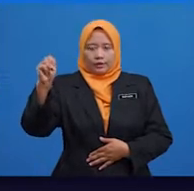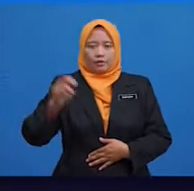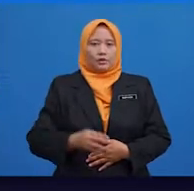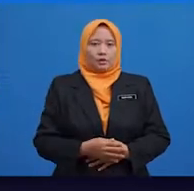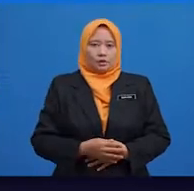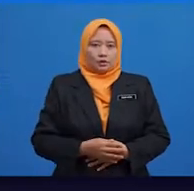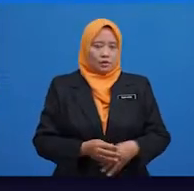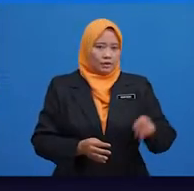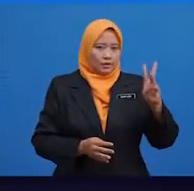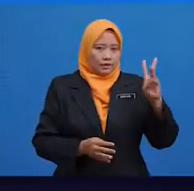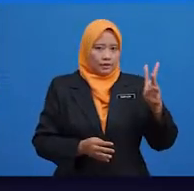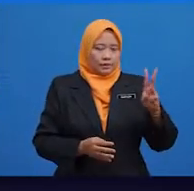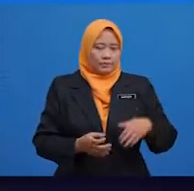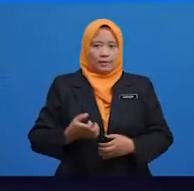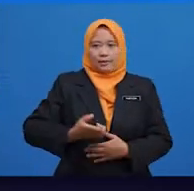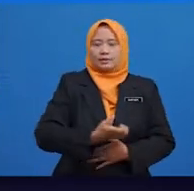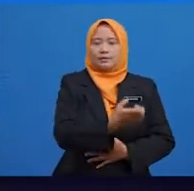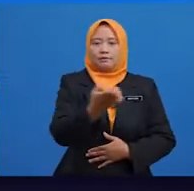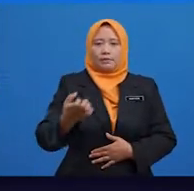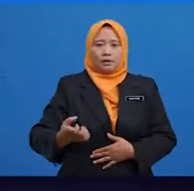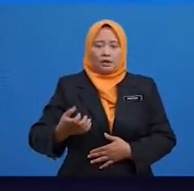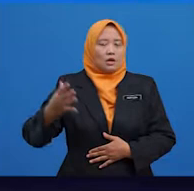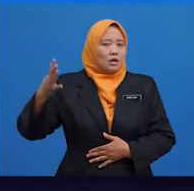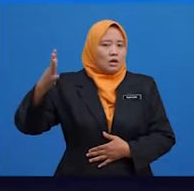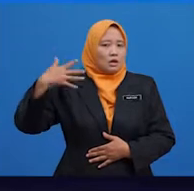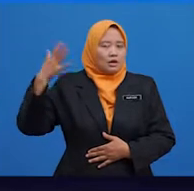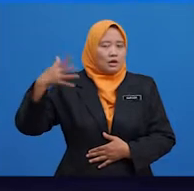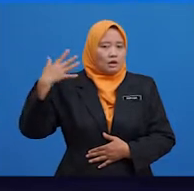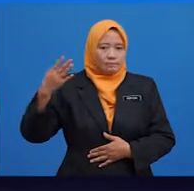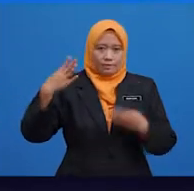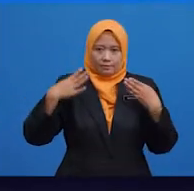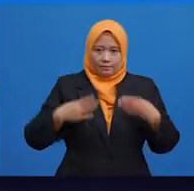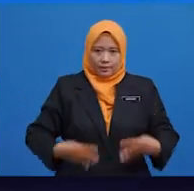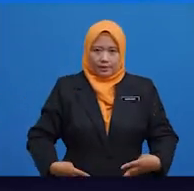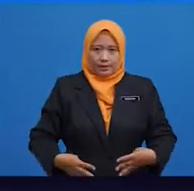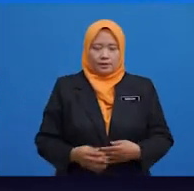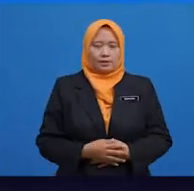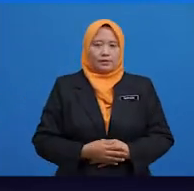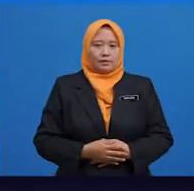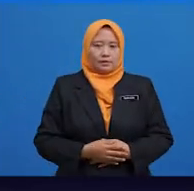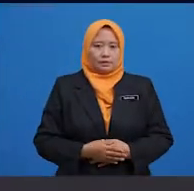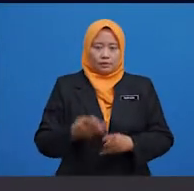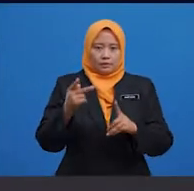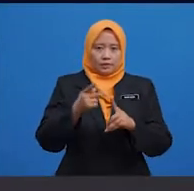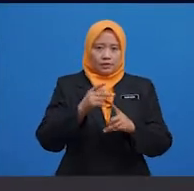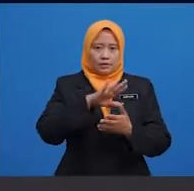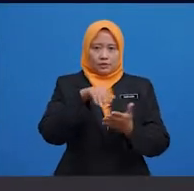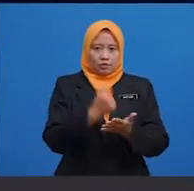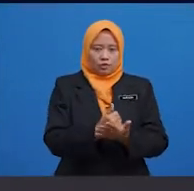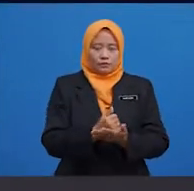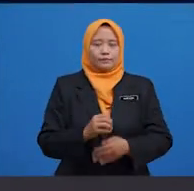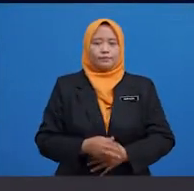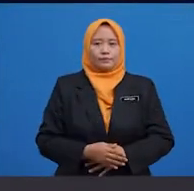badan daripada organ-organ yang menghasilkan banyak haba ke bahagian yang lain.